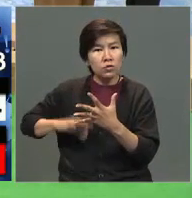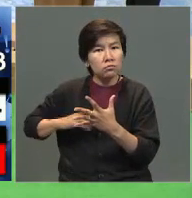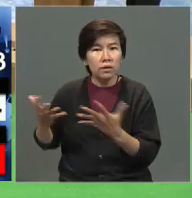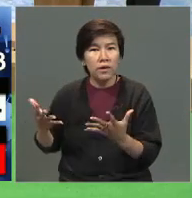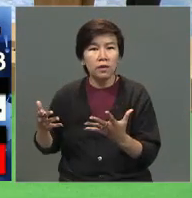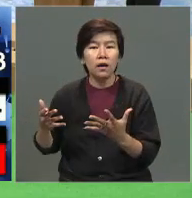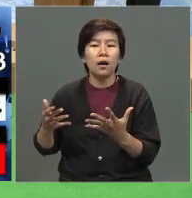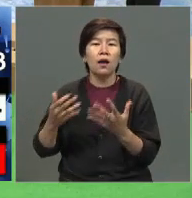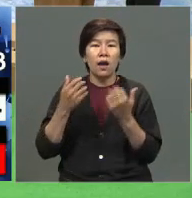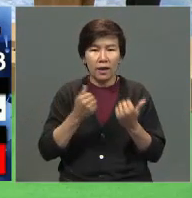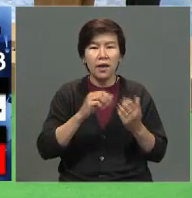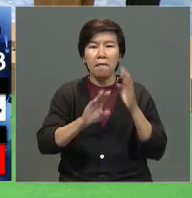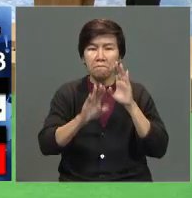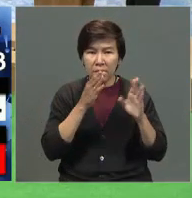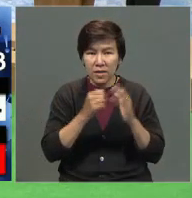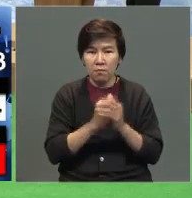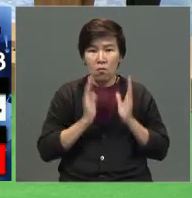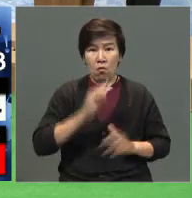อาจจะมีอาการติดเชื้อของอีกแล้วแต่ว่าไม่แสดงอาการหรือว่ากลุ่มคนเหล่านั้นไม่รู้ตัวแล้วก็มาเทียบกับข้อมูลในประเทศไทยที่มีผู้ป่วยราว3,000